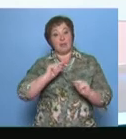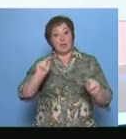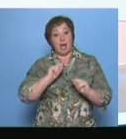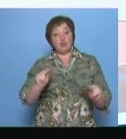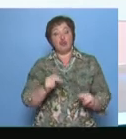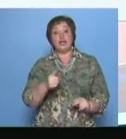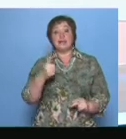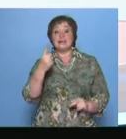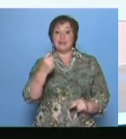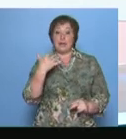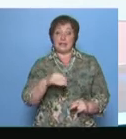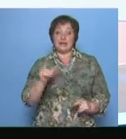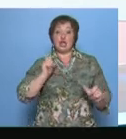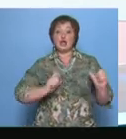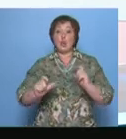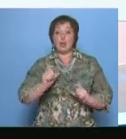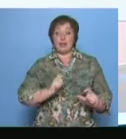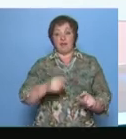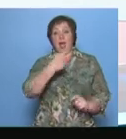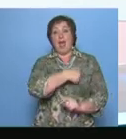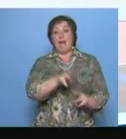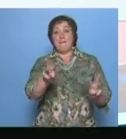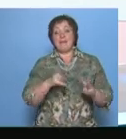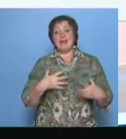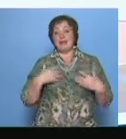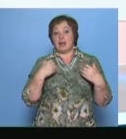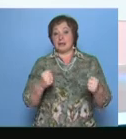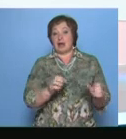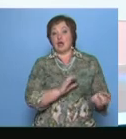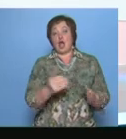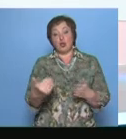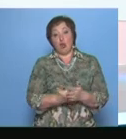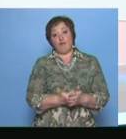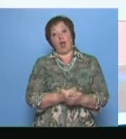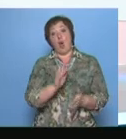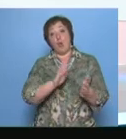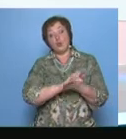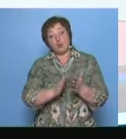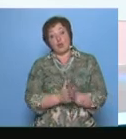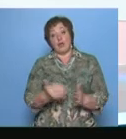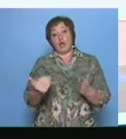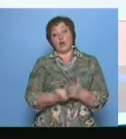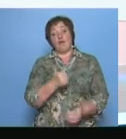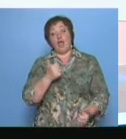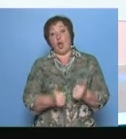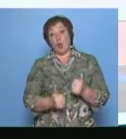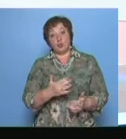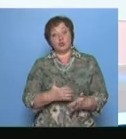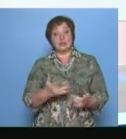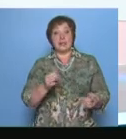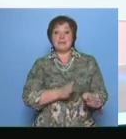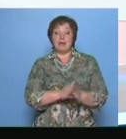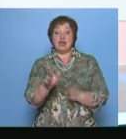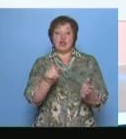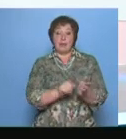1500 студентов. Минздрав им приготовил и новые условия, и новые бонусы. Какие? На встрече с журналистами рассказала исполняющая